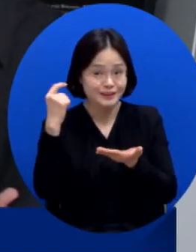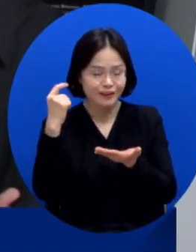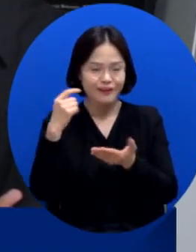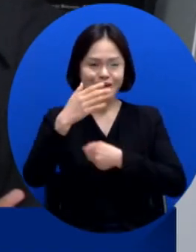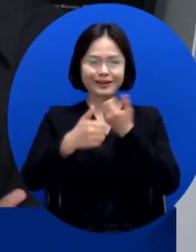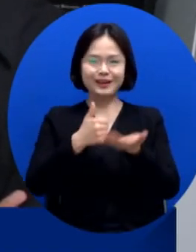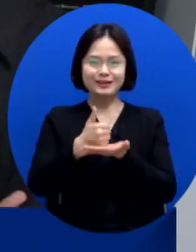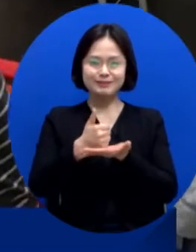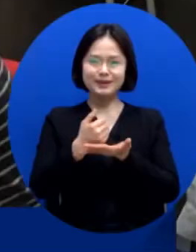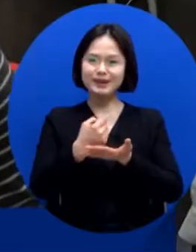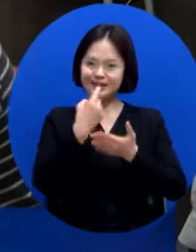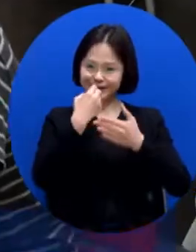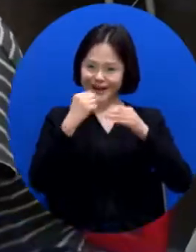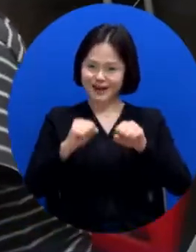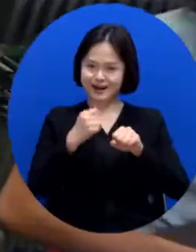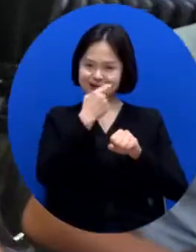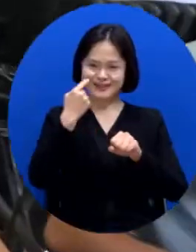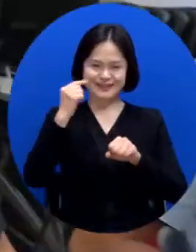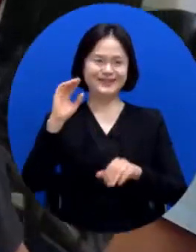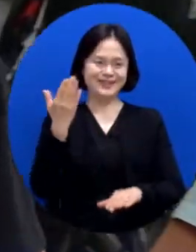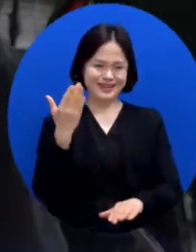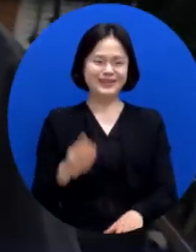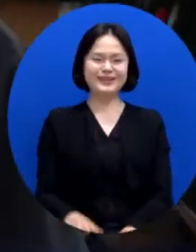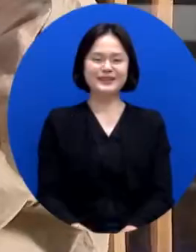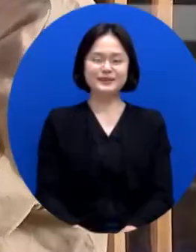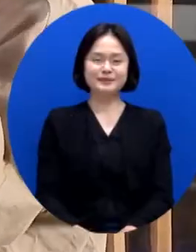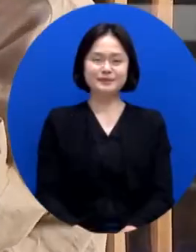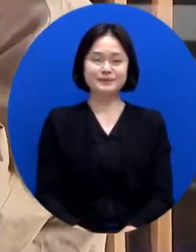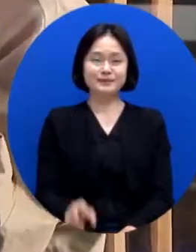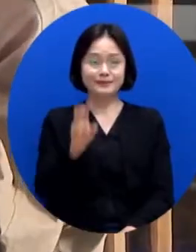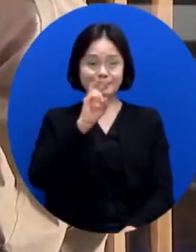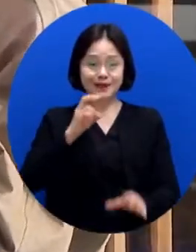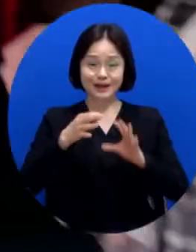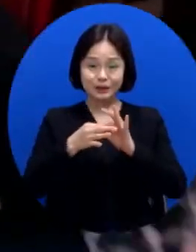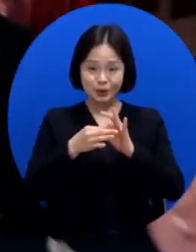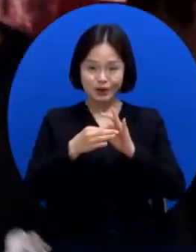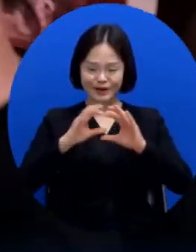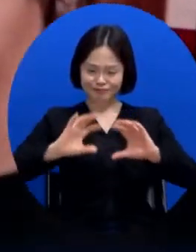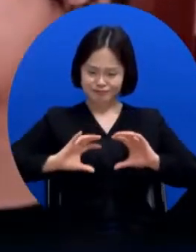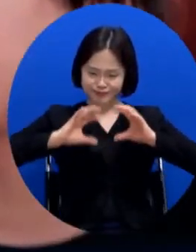God for us. 음악을 통해 전 세계에 복음을 전하는